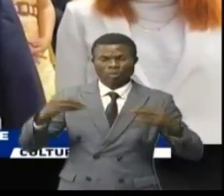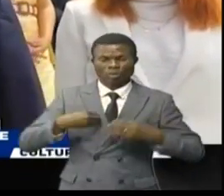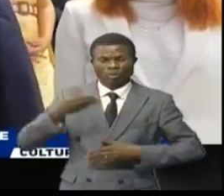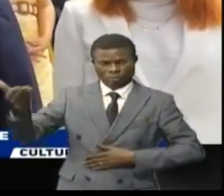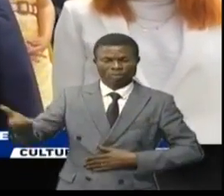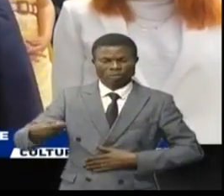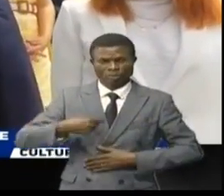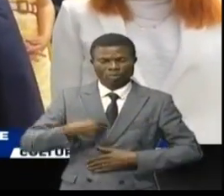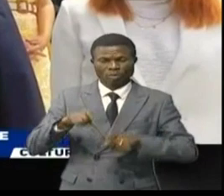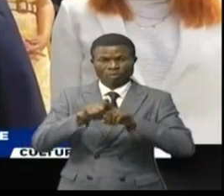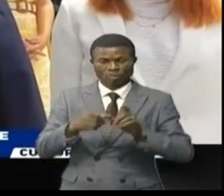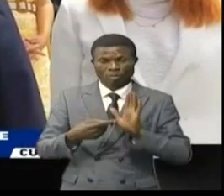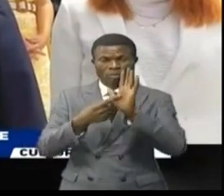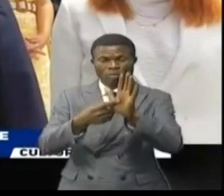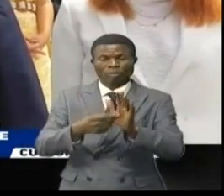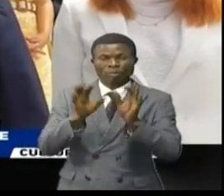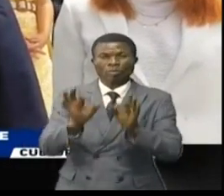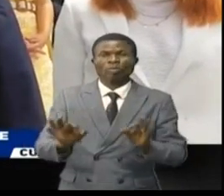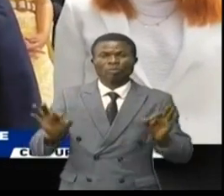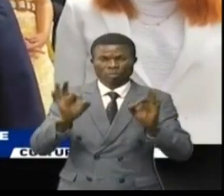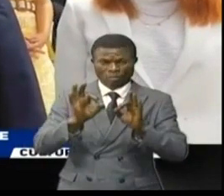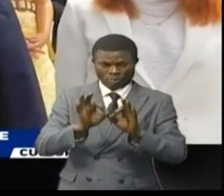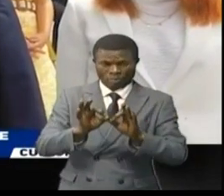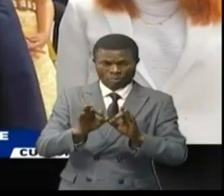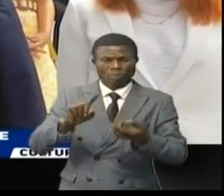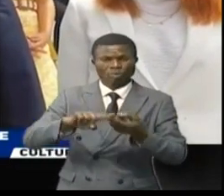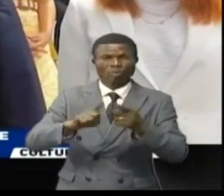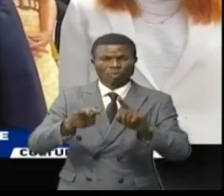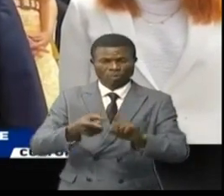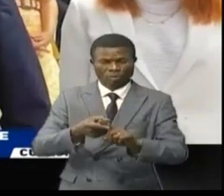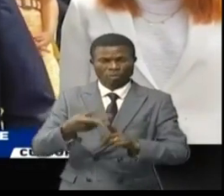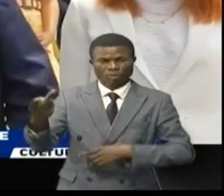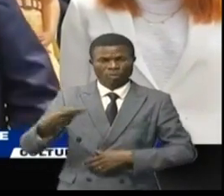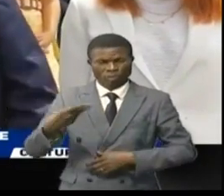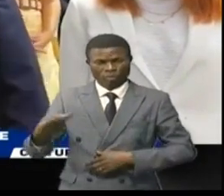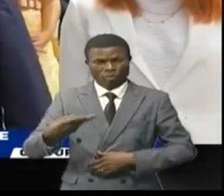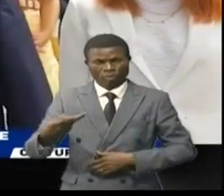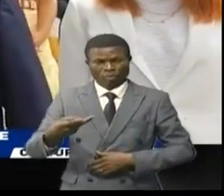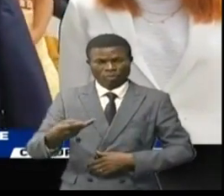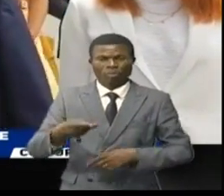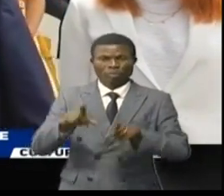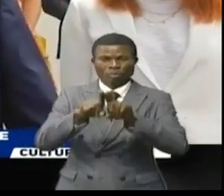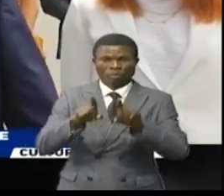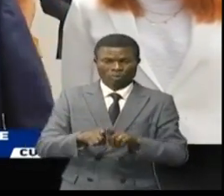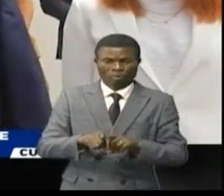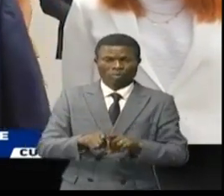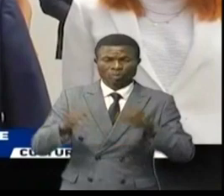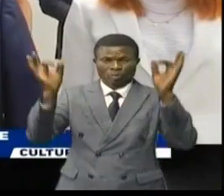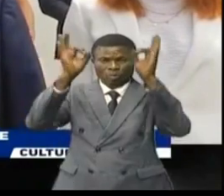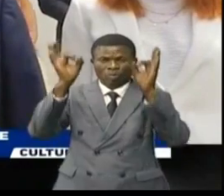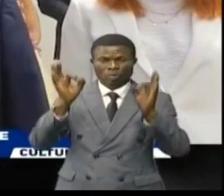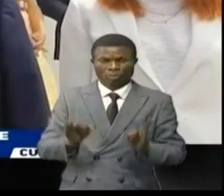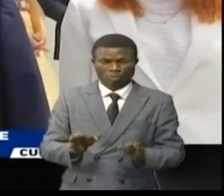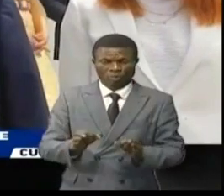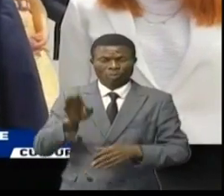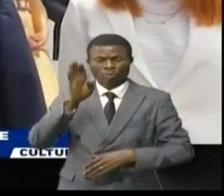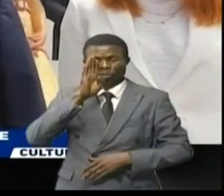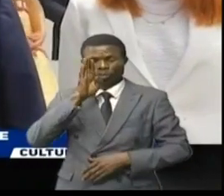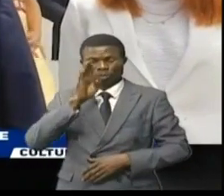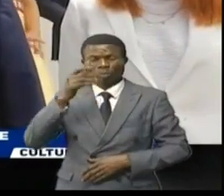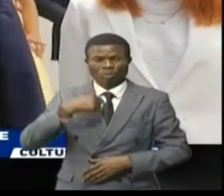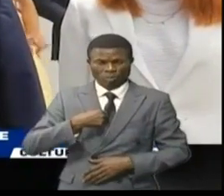aussi de l'importance des liens, des relations qui nous unissent, non seulement avec la Belgique, mais aussi avec la Fédération Wallonie-Bruxelles que je